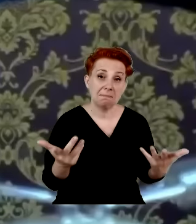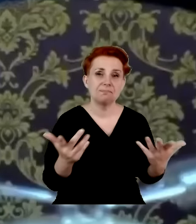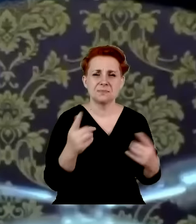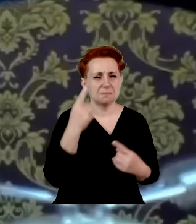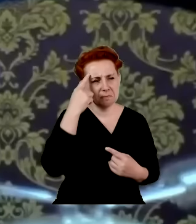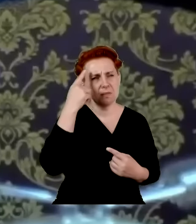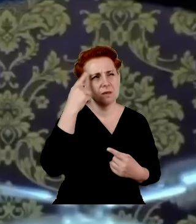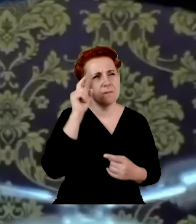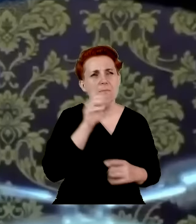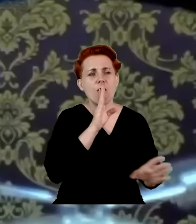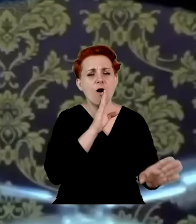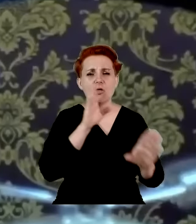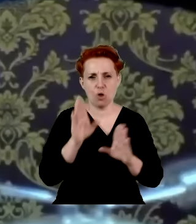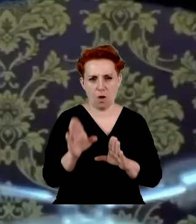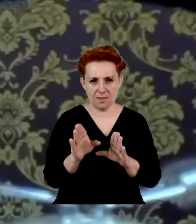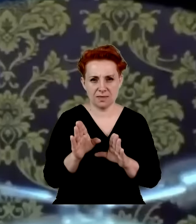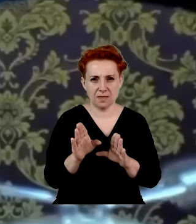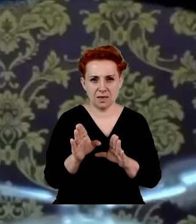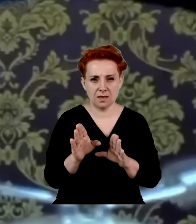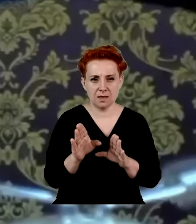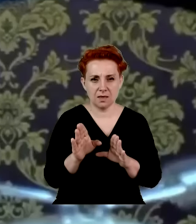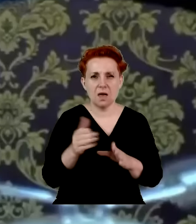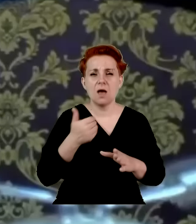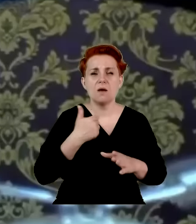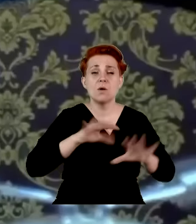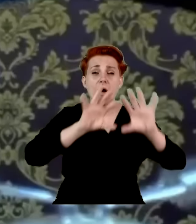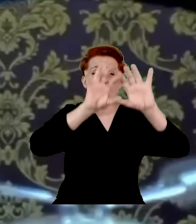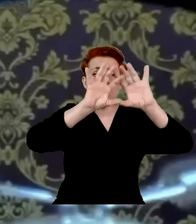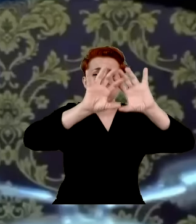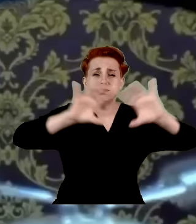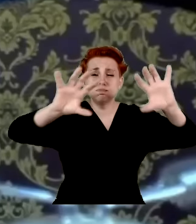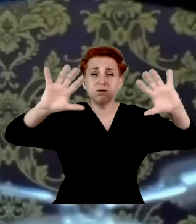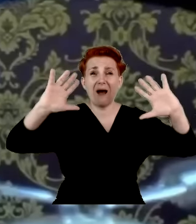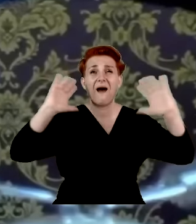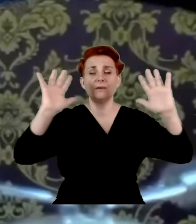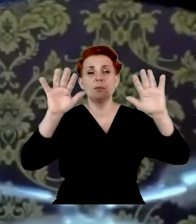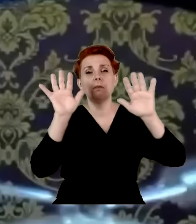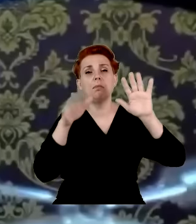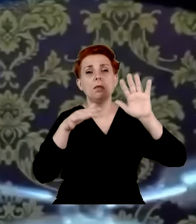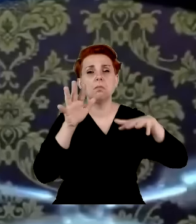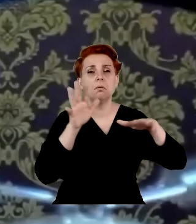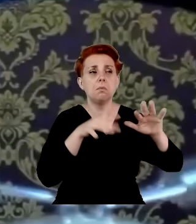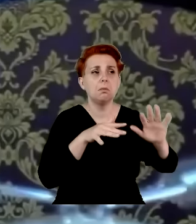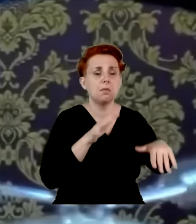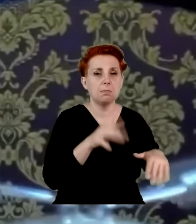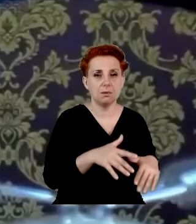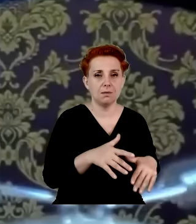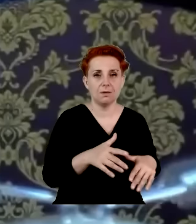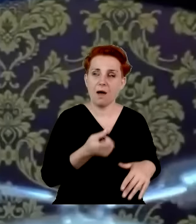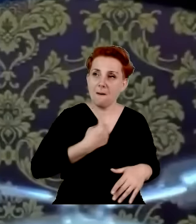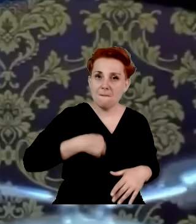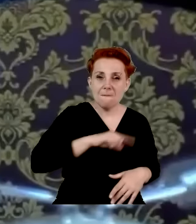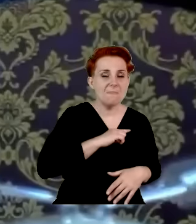on tak de facto jest nielegalnym prokuratorem, więc dlatego może on potrzebuje tych opinii prawnych, bo sam nie wie. On wygląda jakby potrzebował.